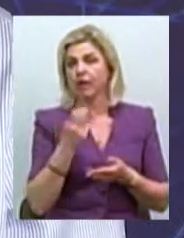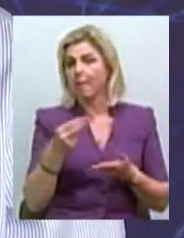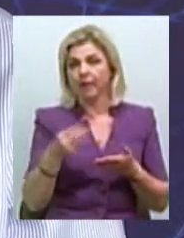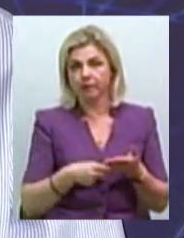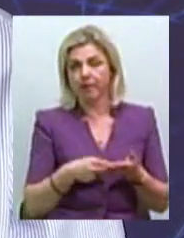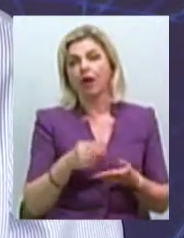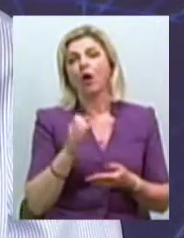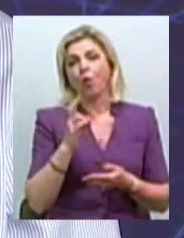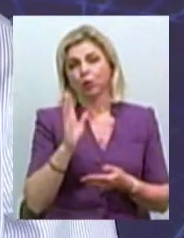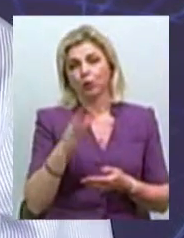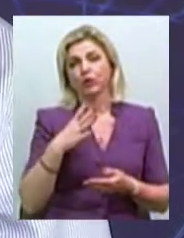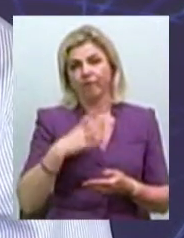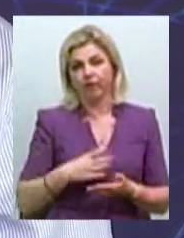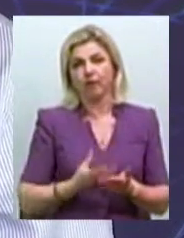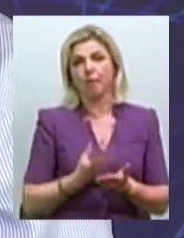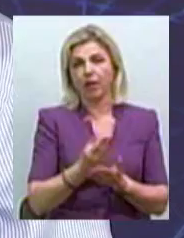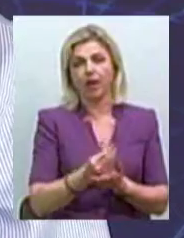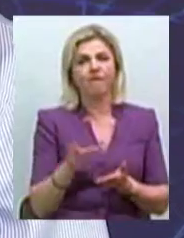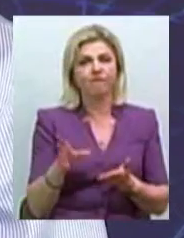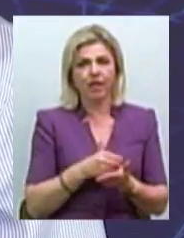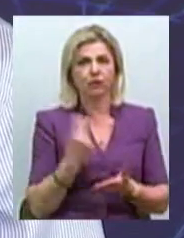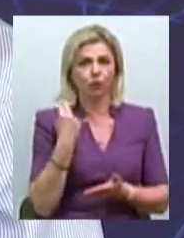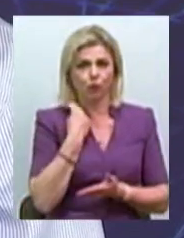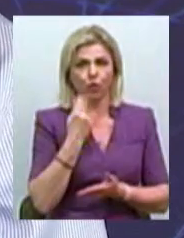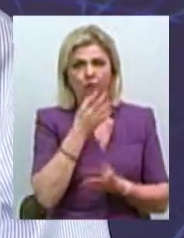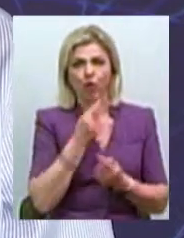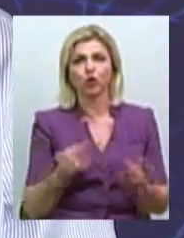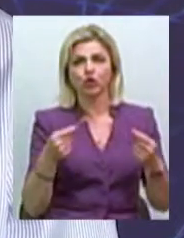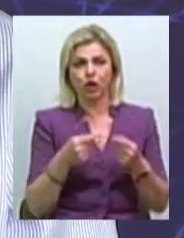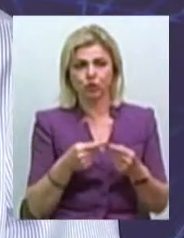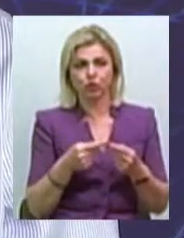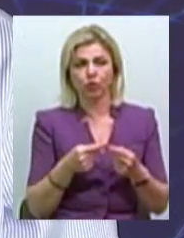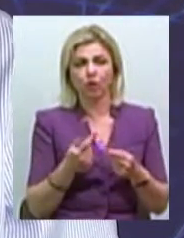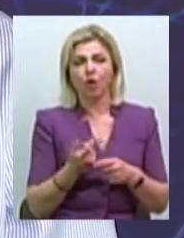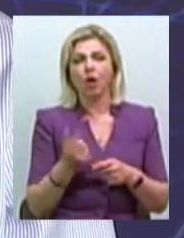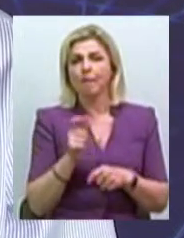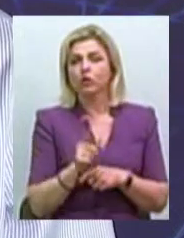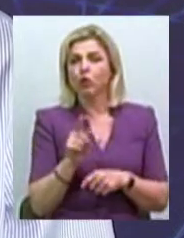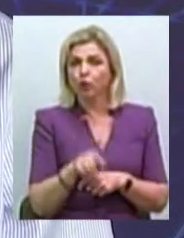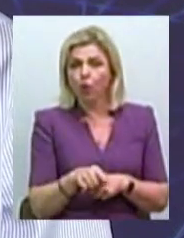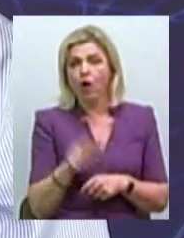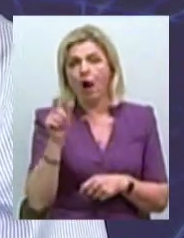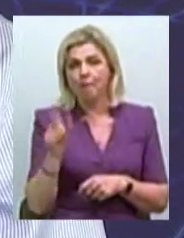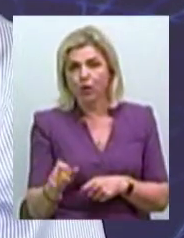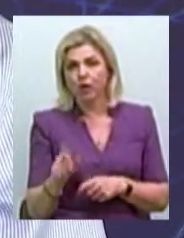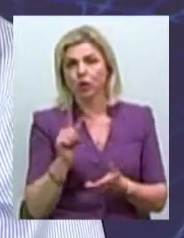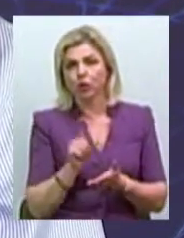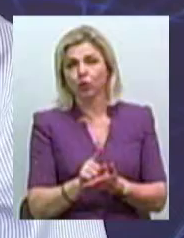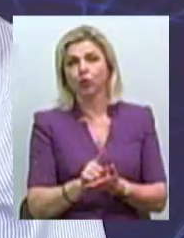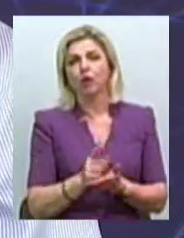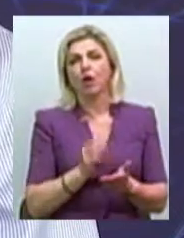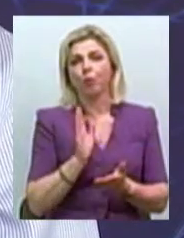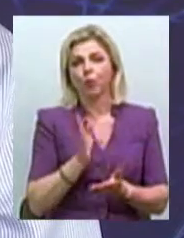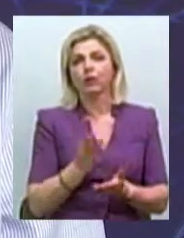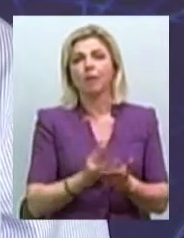абонент буде змушений погасити весь борг одночасно. Більше того, абонент повинен буде заплатити